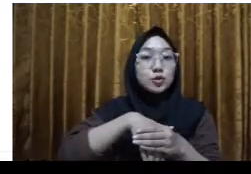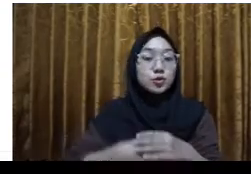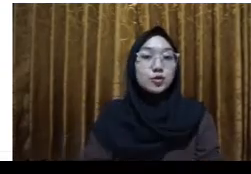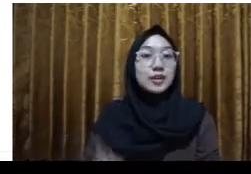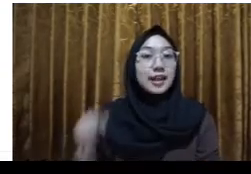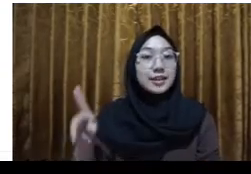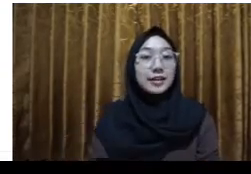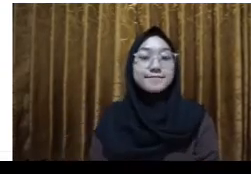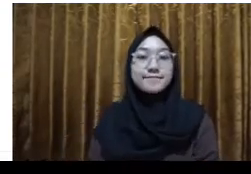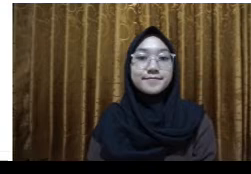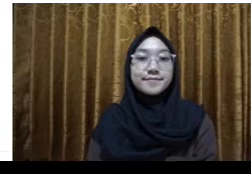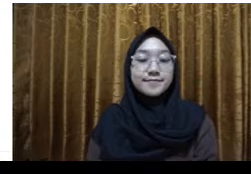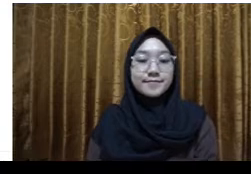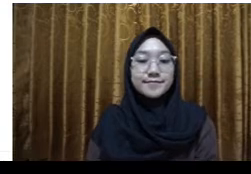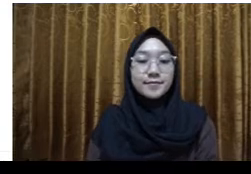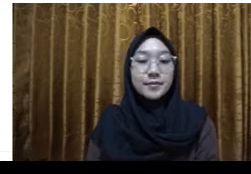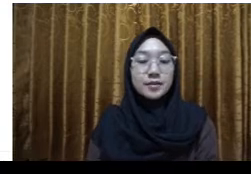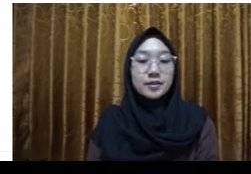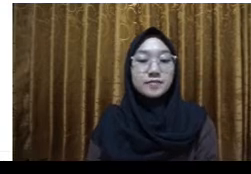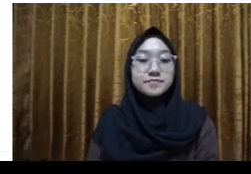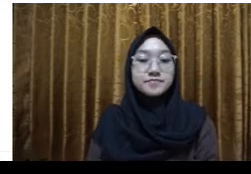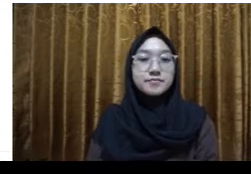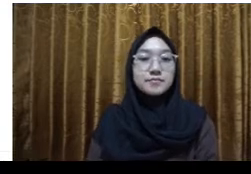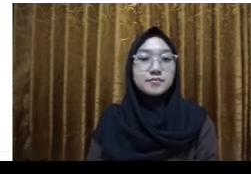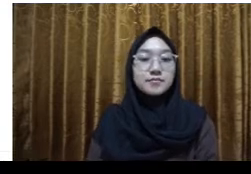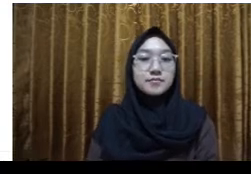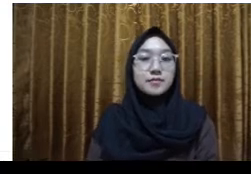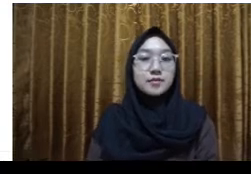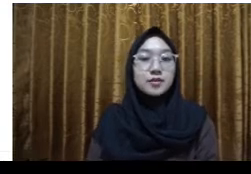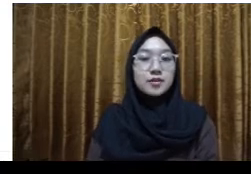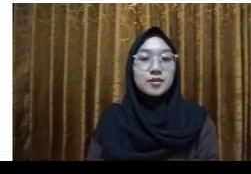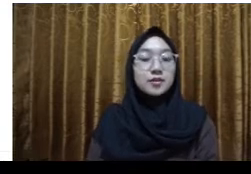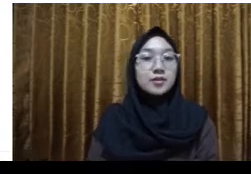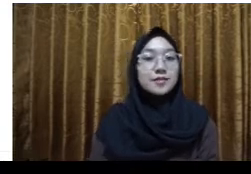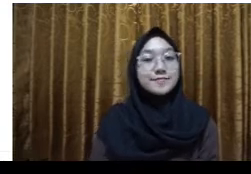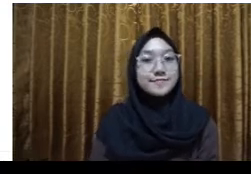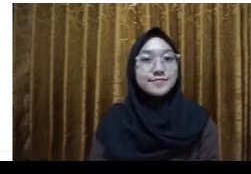teman-teman. Dan nanti kalau ada instruksi tinggal diklik continue.